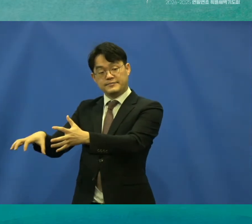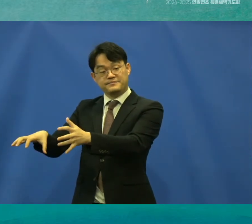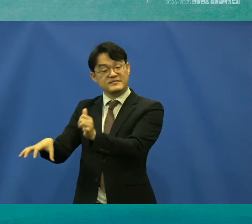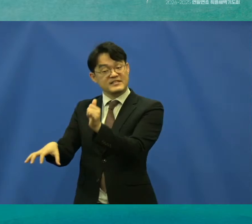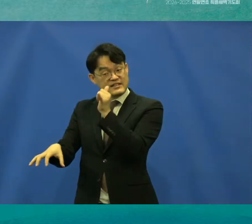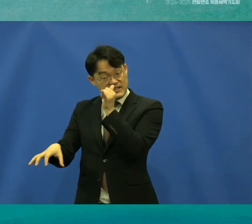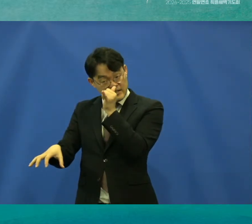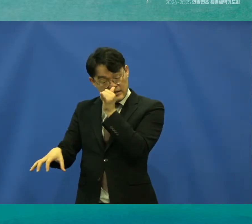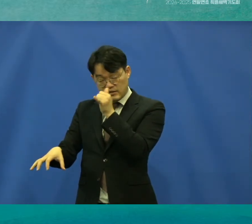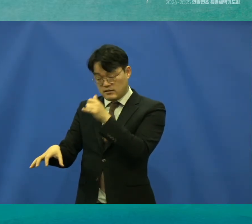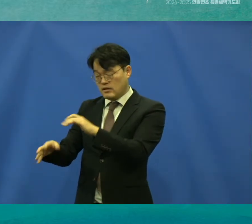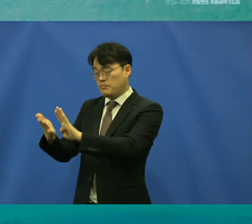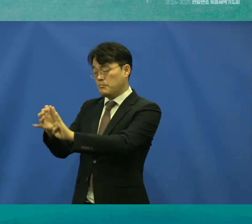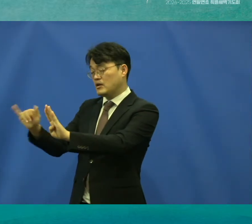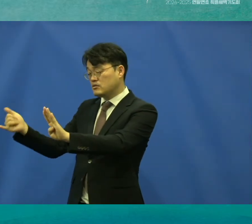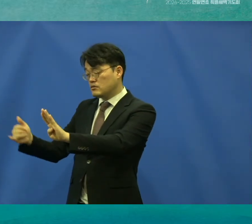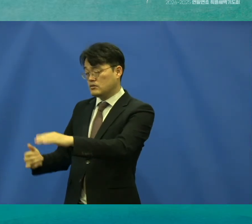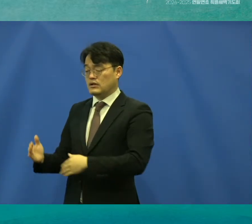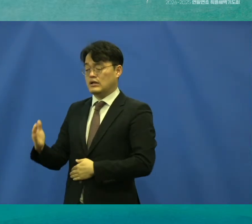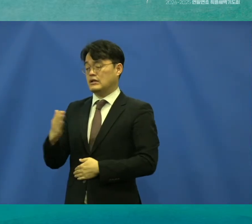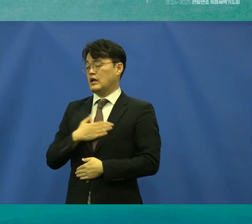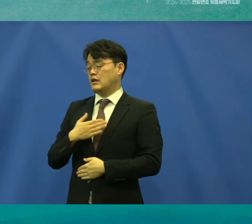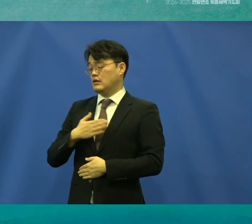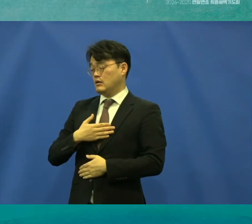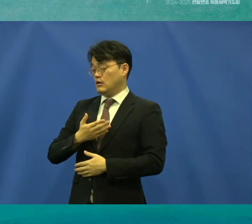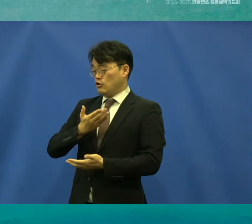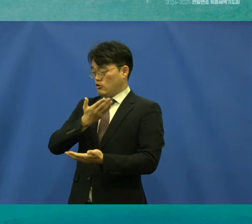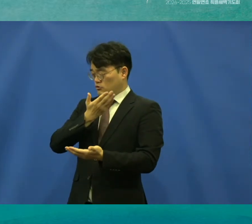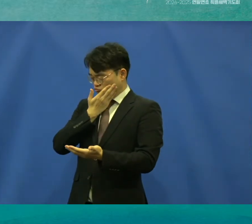너무 중요하다 이 얘기예요.